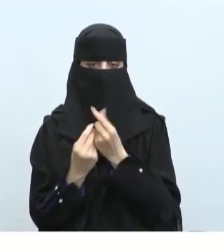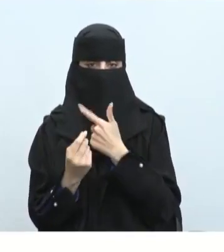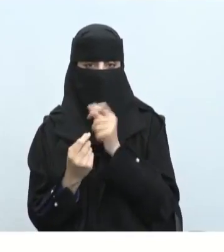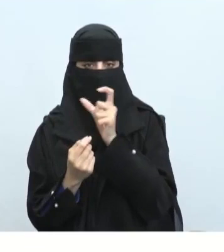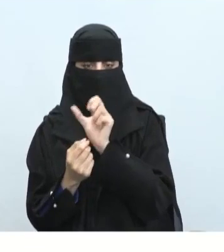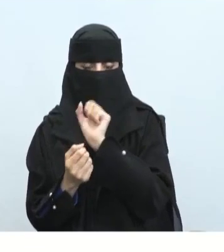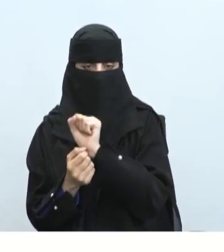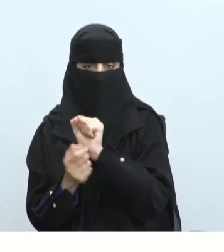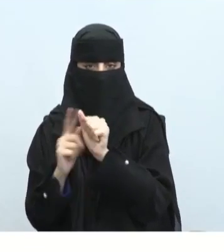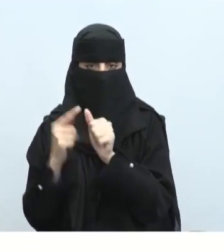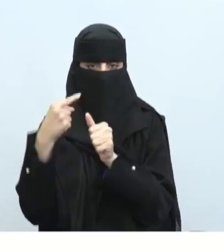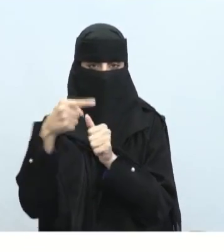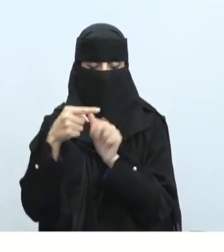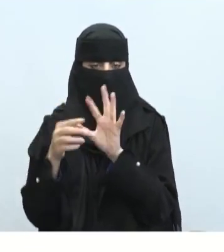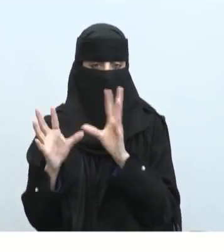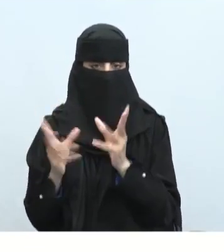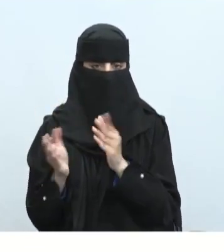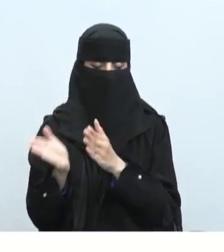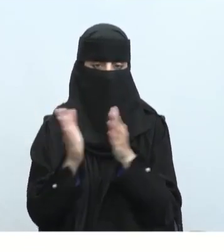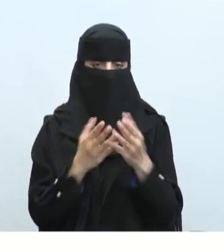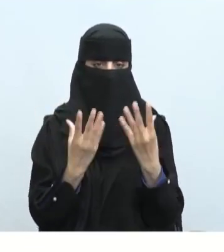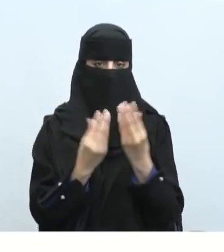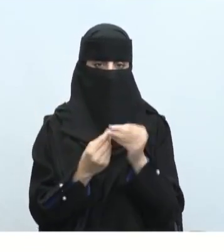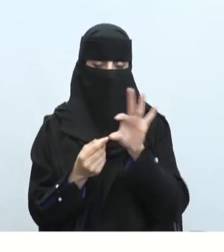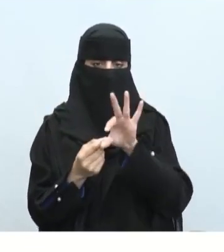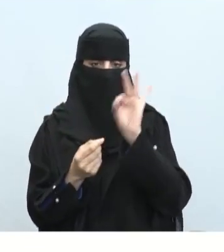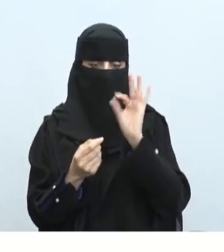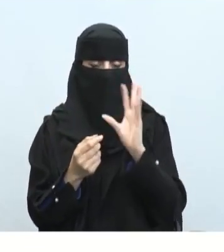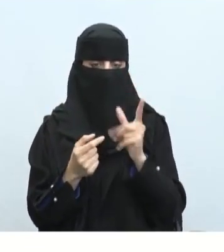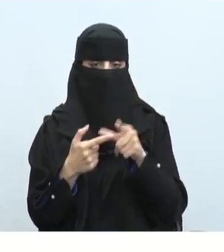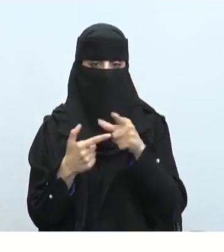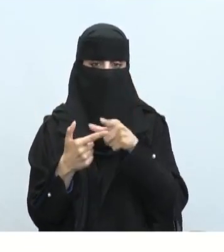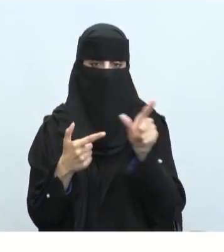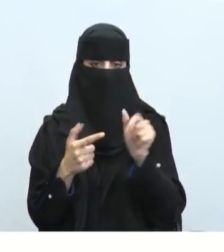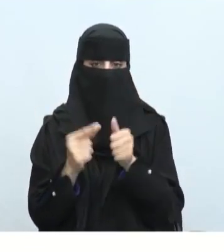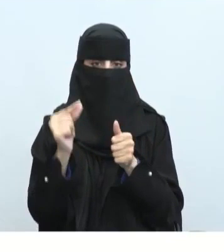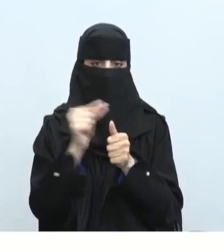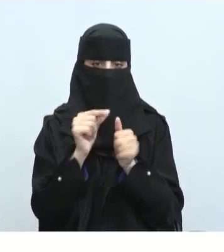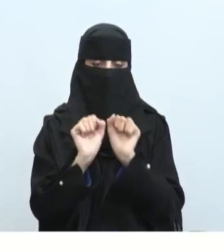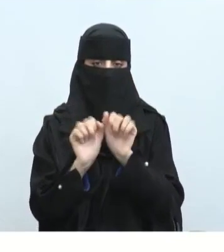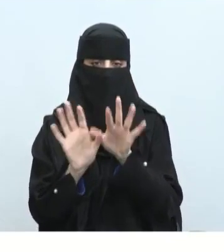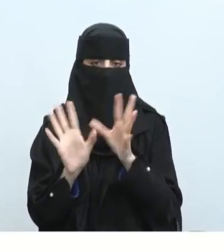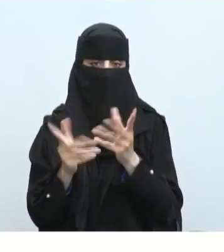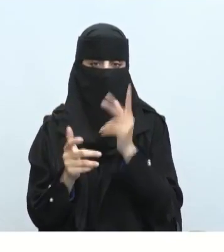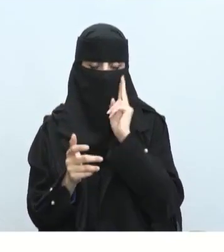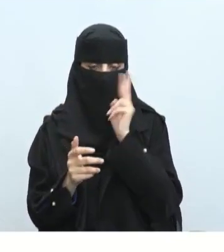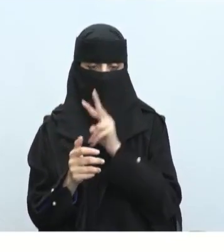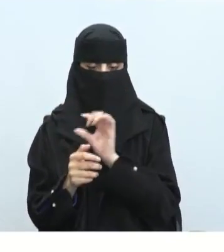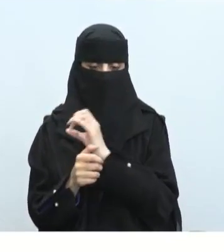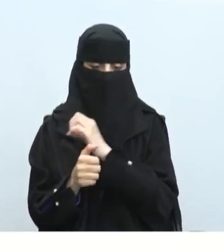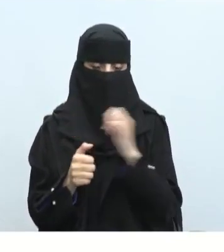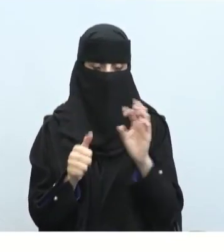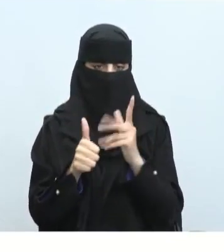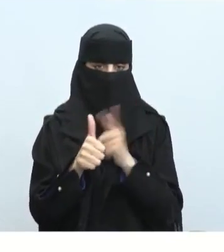وعلامه نصبه وكذلك ان نقوم باستخراج الخبر وعلامه رفعه نبدا بالمثال